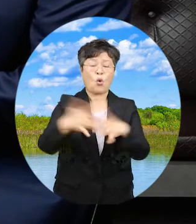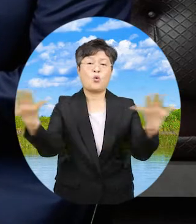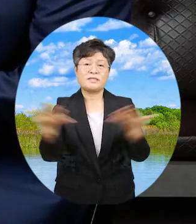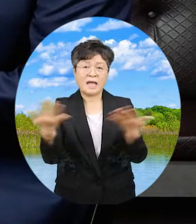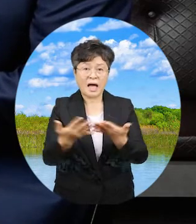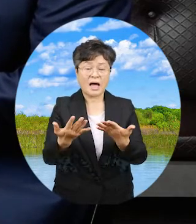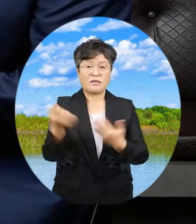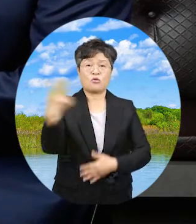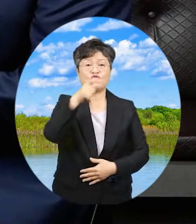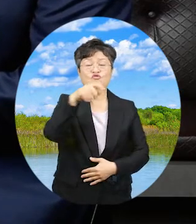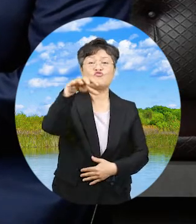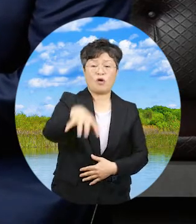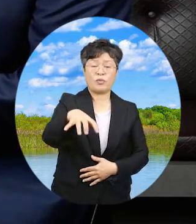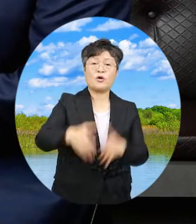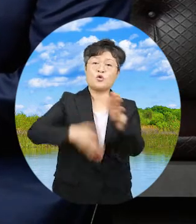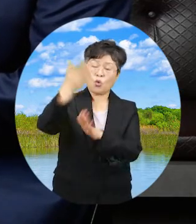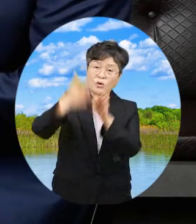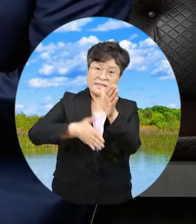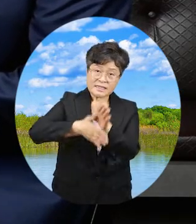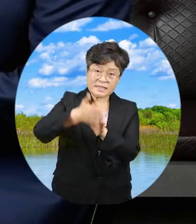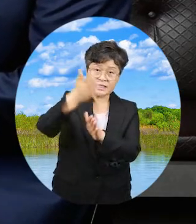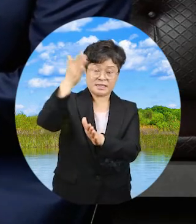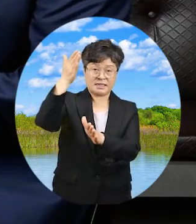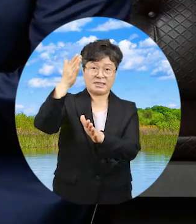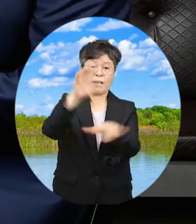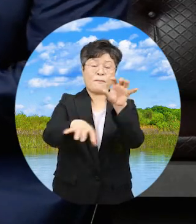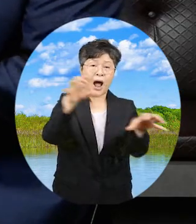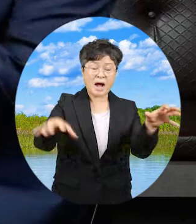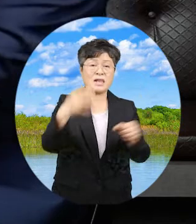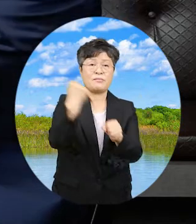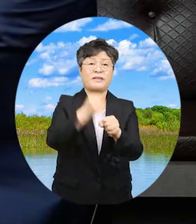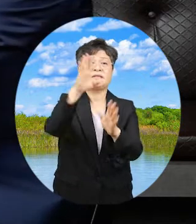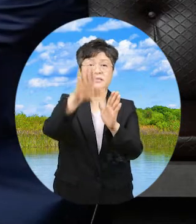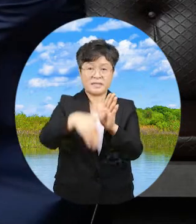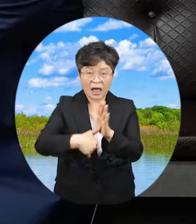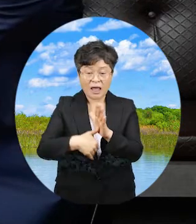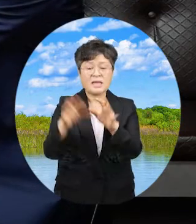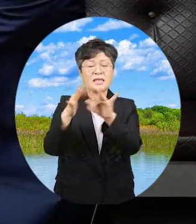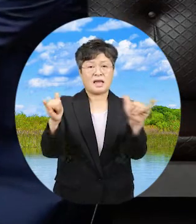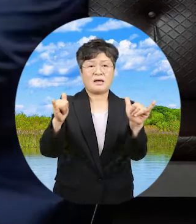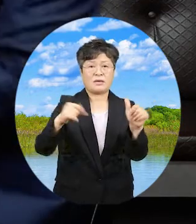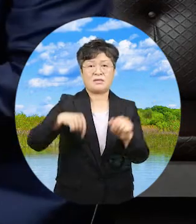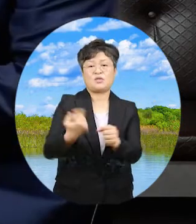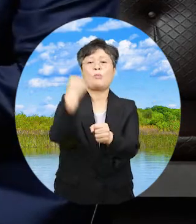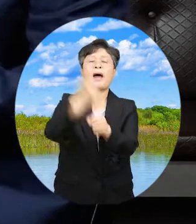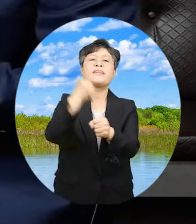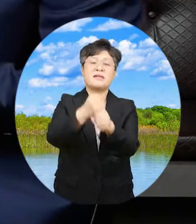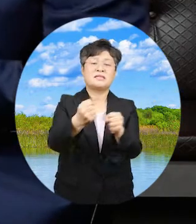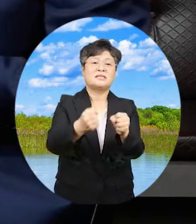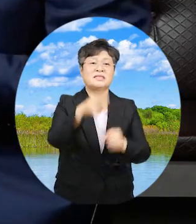메탄동을 지어가면서 왼쪽으로는 삼성전자를 네네. 지나치면서 내려 하류 쪽으로 해서 이제 대한교동에서 황구지천과 만나는데